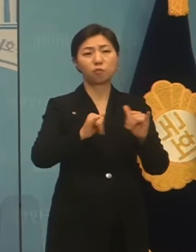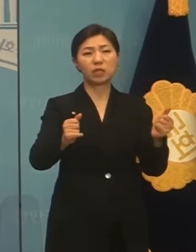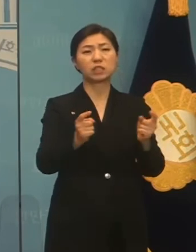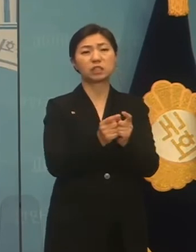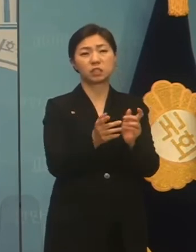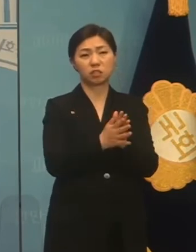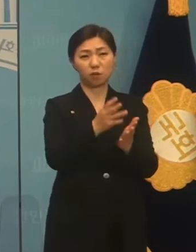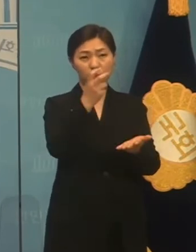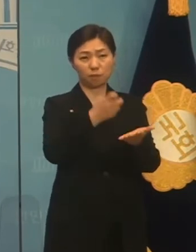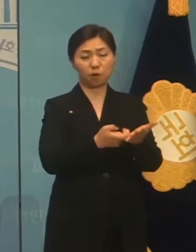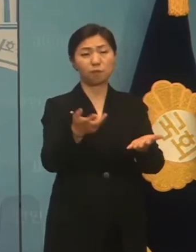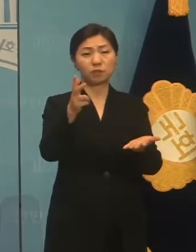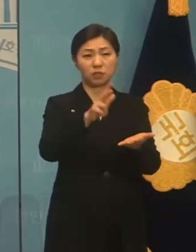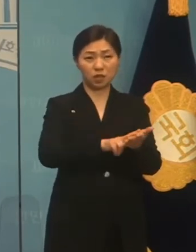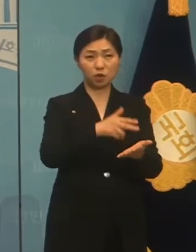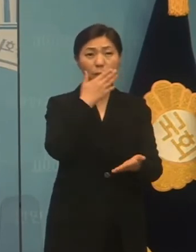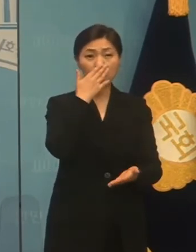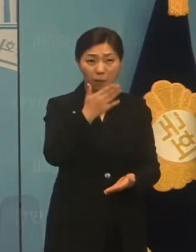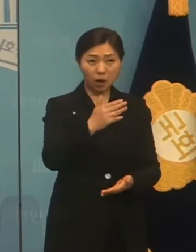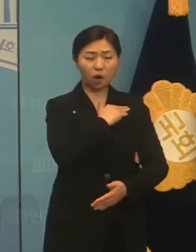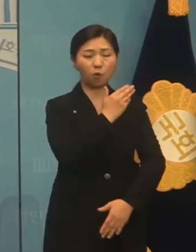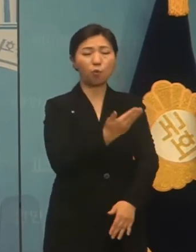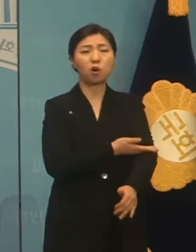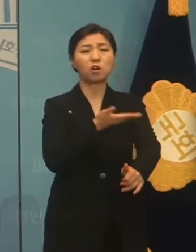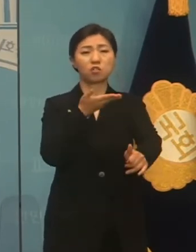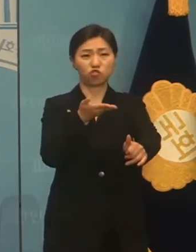국민들께 입법권을 돌려드리겠습니다.